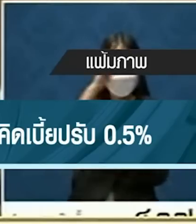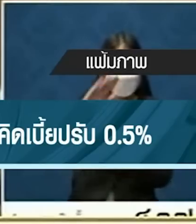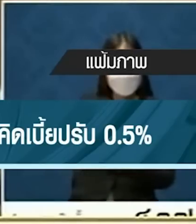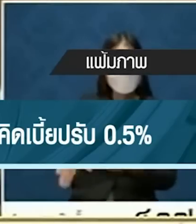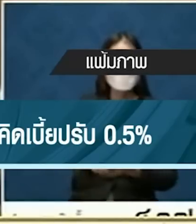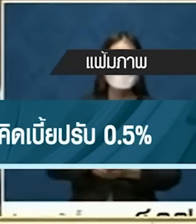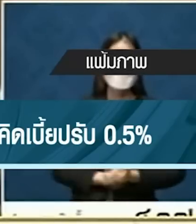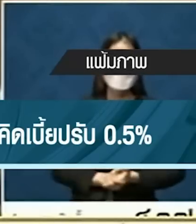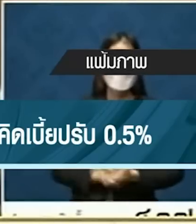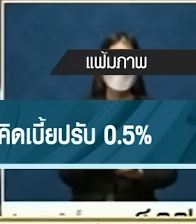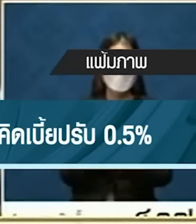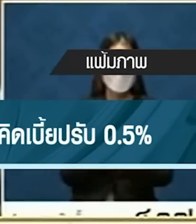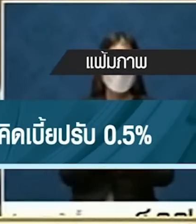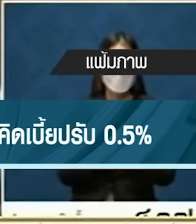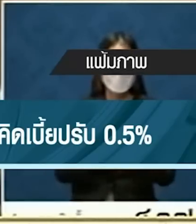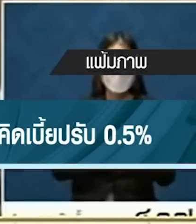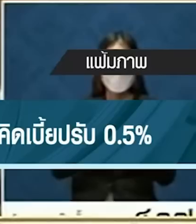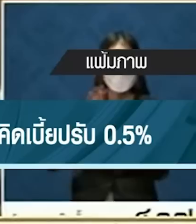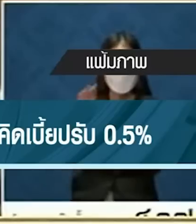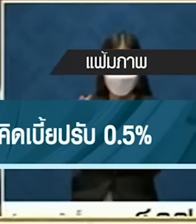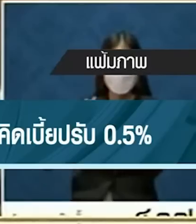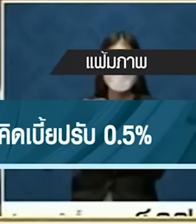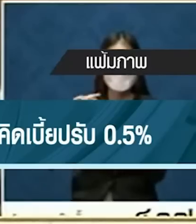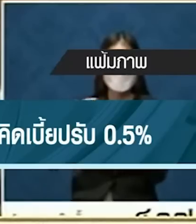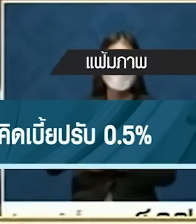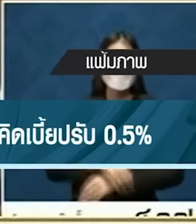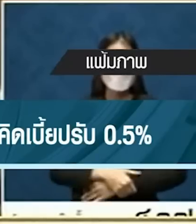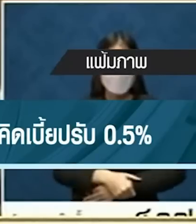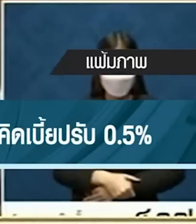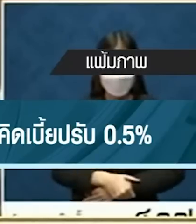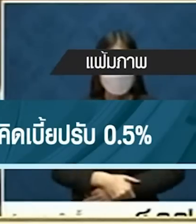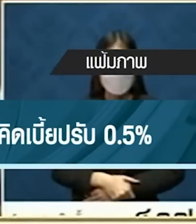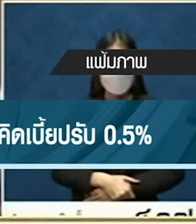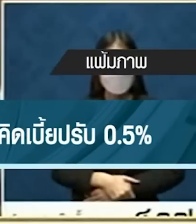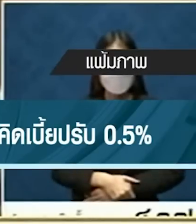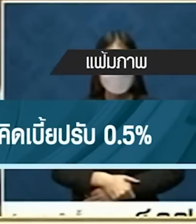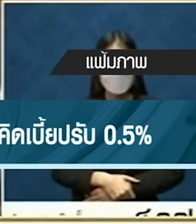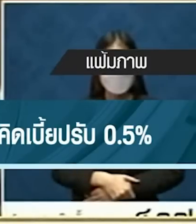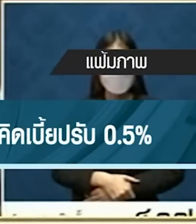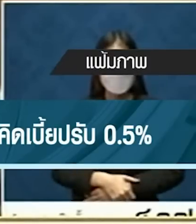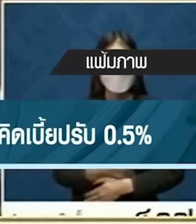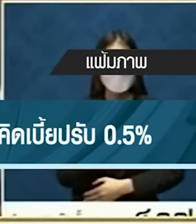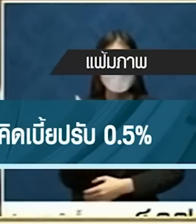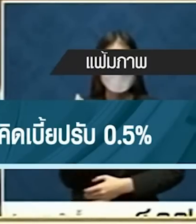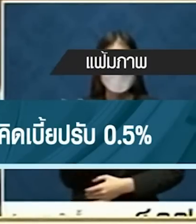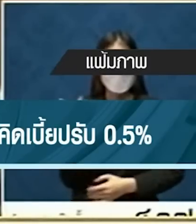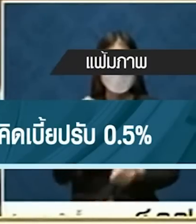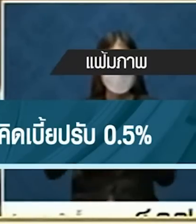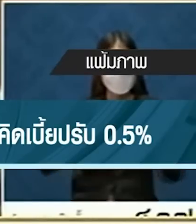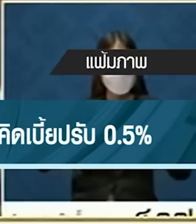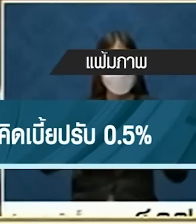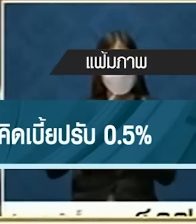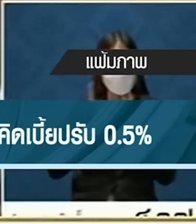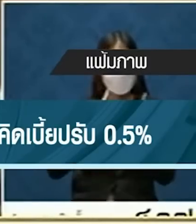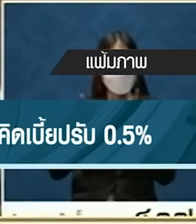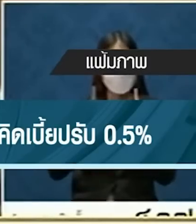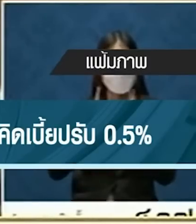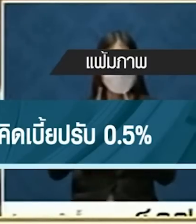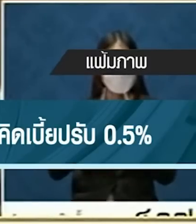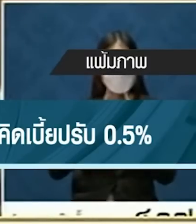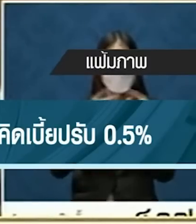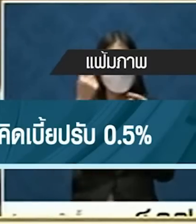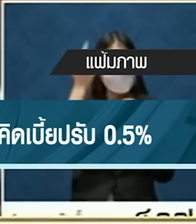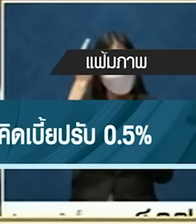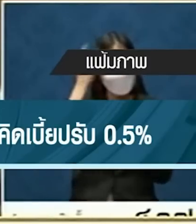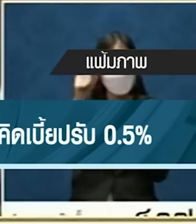นะคะ คือเมื่อวานนี้ก็มีการอภิปรายกันไปเนี่ยนะหลายท่านก็ลุกขึ้นอภิปรายทั้งเห็นด้วยและไม่เห็นด้วยคือเรื่